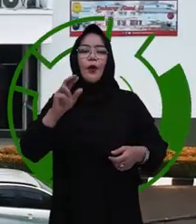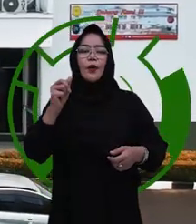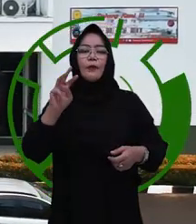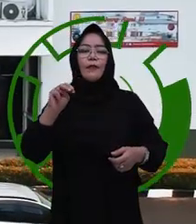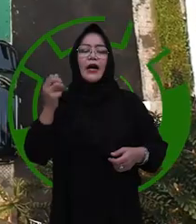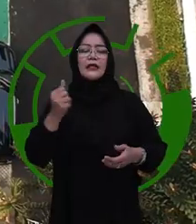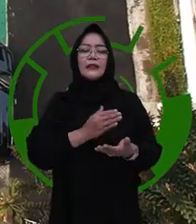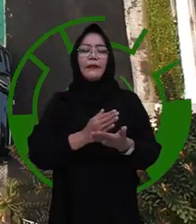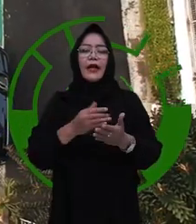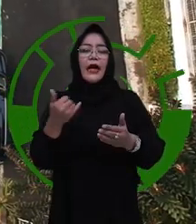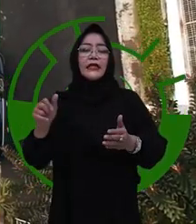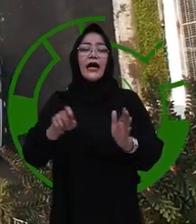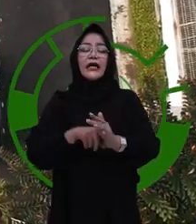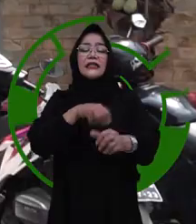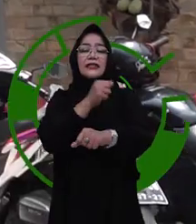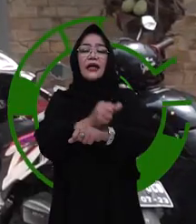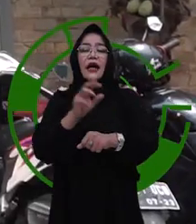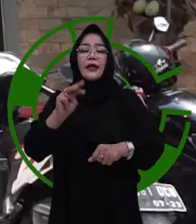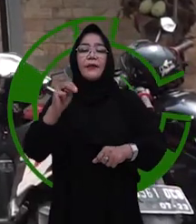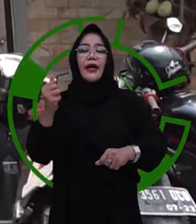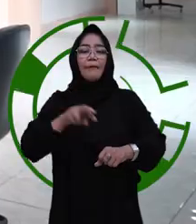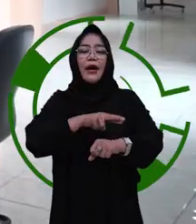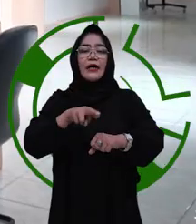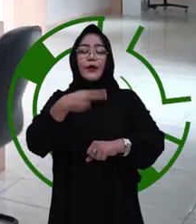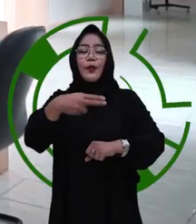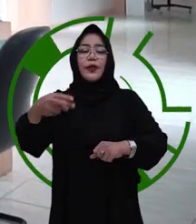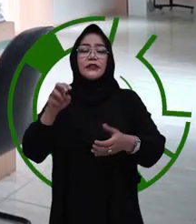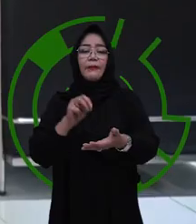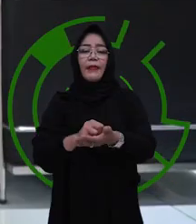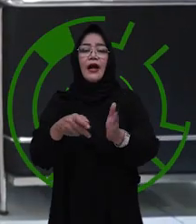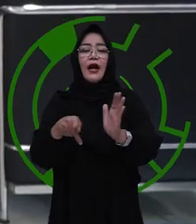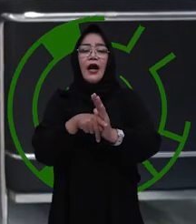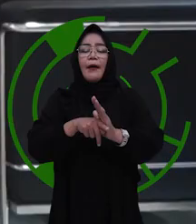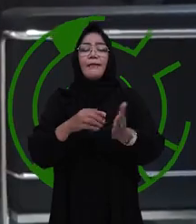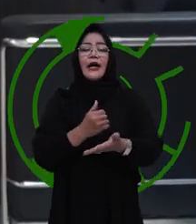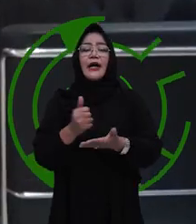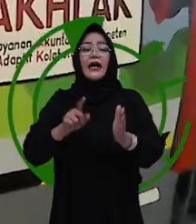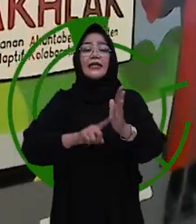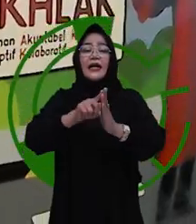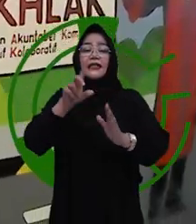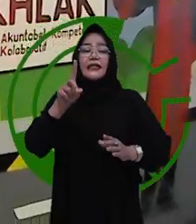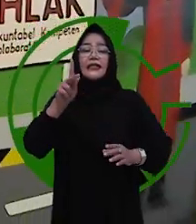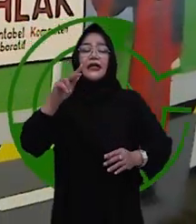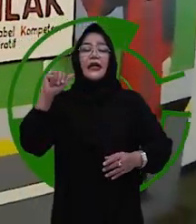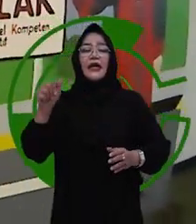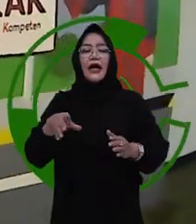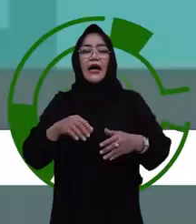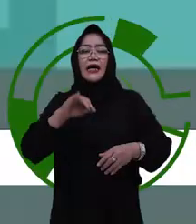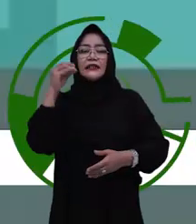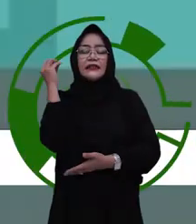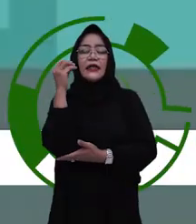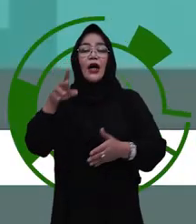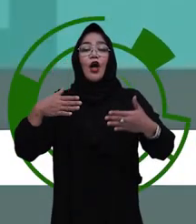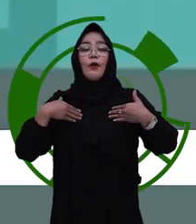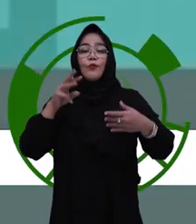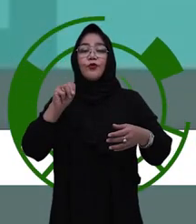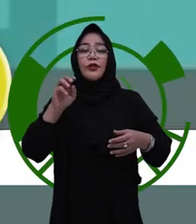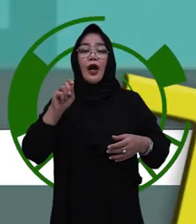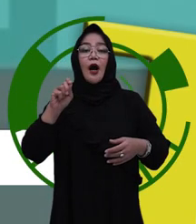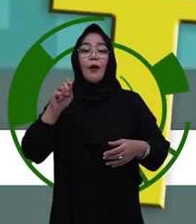yang ditetapkan oleh Mahkamah Agung Republik Indonesia, maka Pengadilan Tinggi DKI Jakarta memiliki